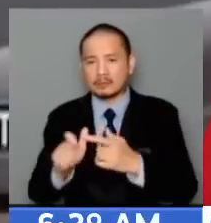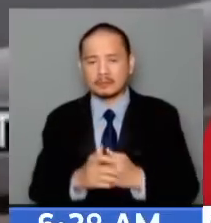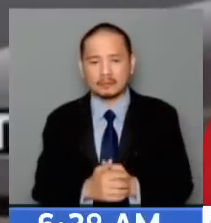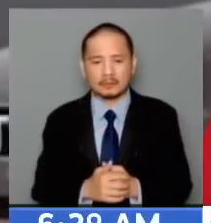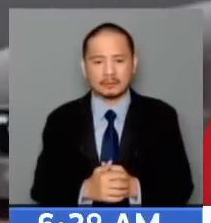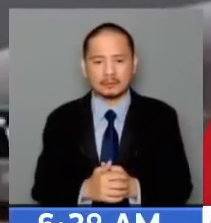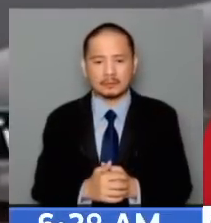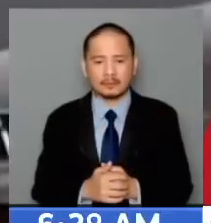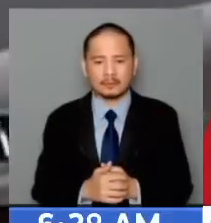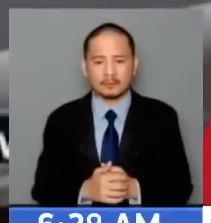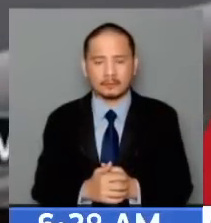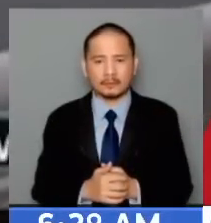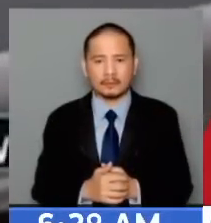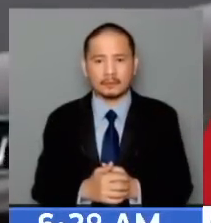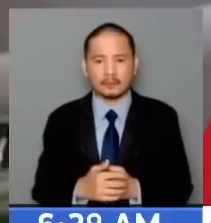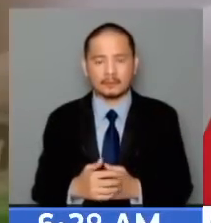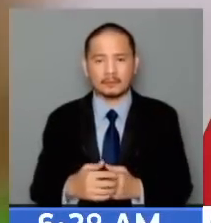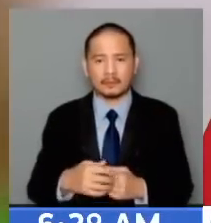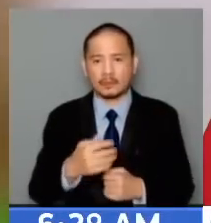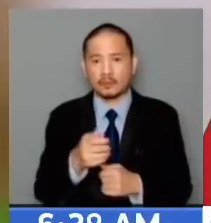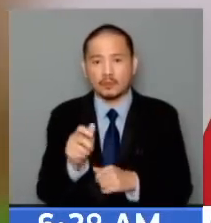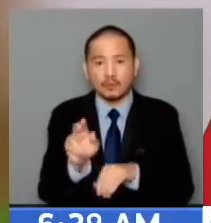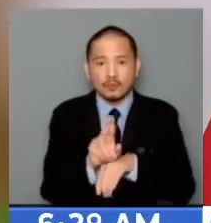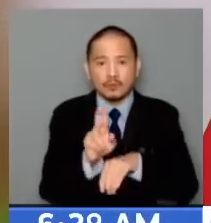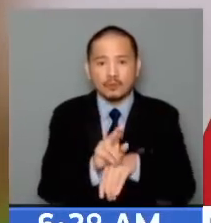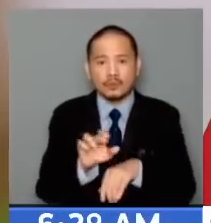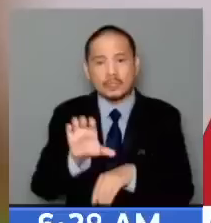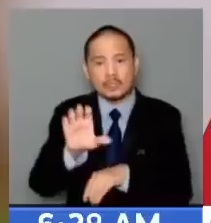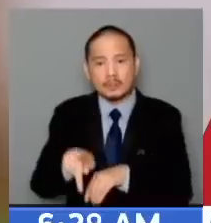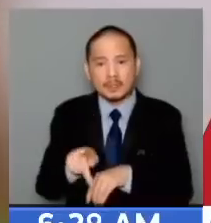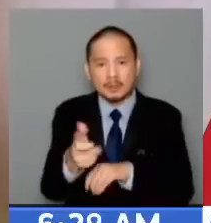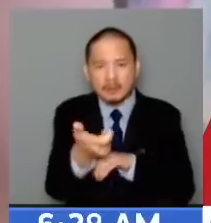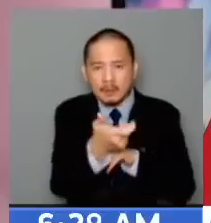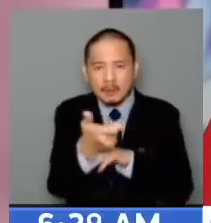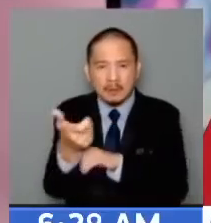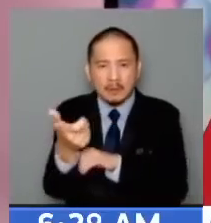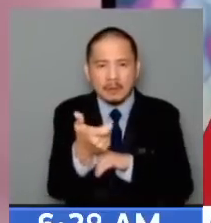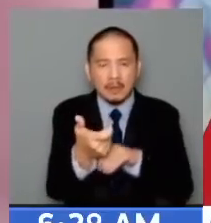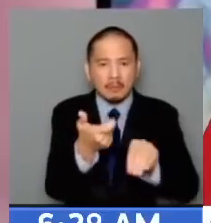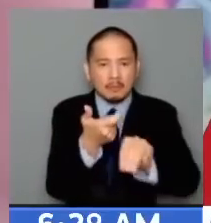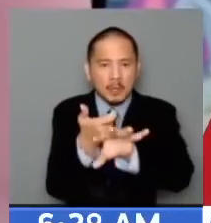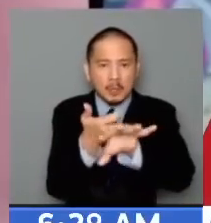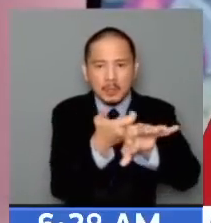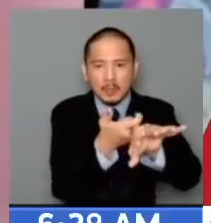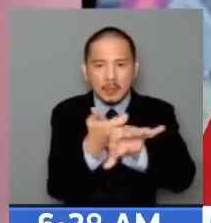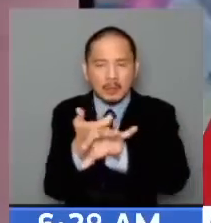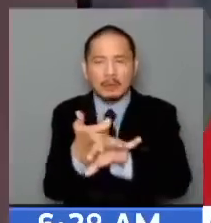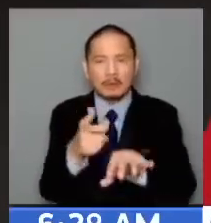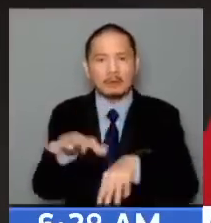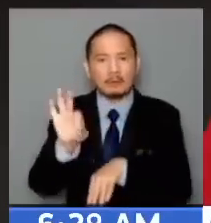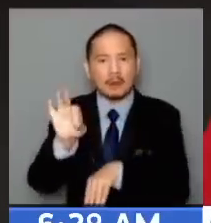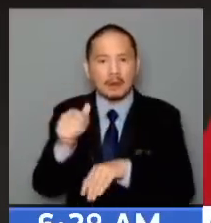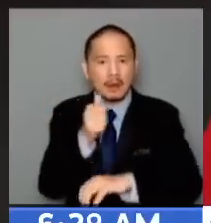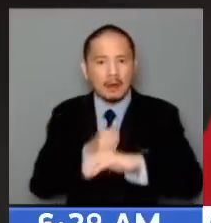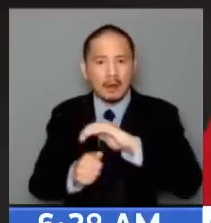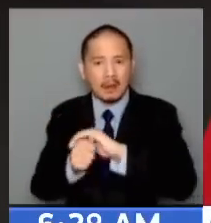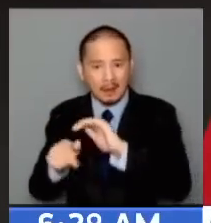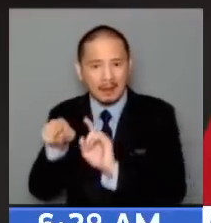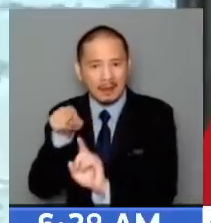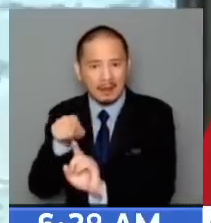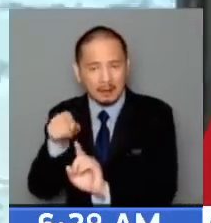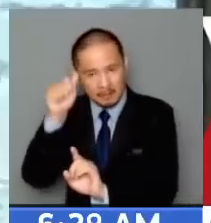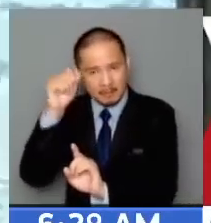iniilawan niya ang kalsada gamit ang kanyang cellphone, napunta siya sa lugar na pinagtataguan ng sospek at doon siya